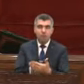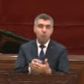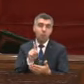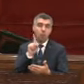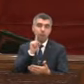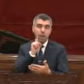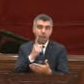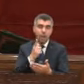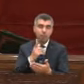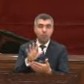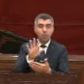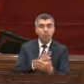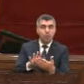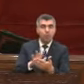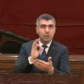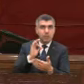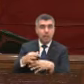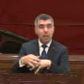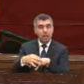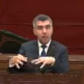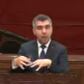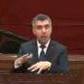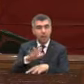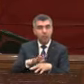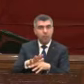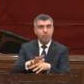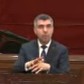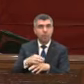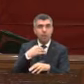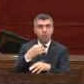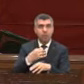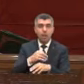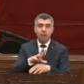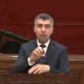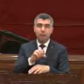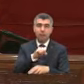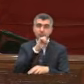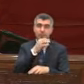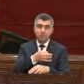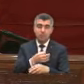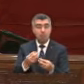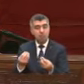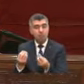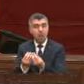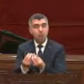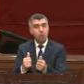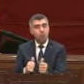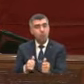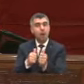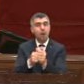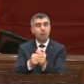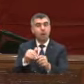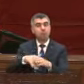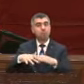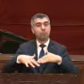في وضعية هشاشة أو النساء المطلقات. أنا كنتكلم على شيء لأن أنا بغيتكم باش تواكبونا في هذا الورش، لأنه ورش مهم، لأن